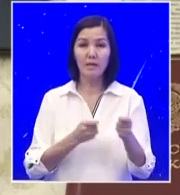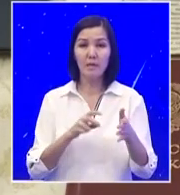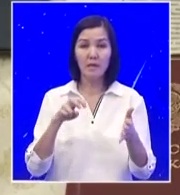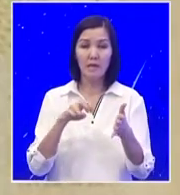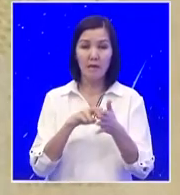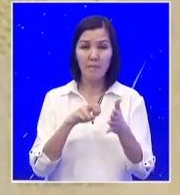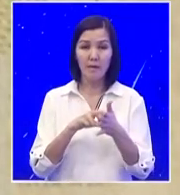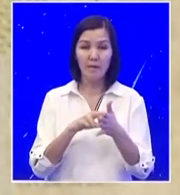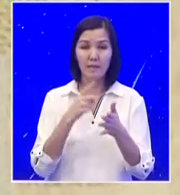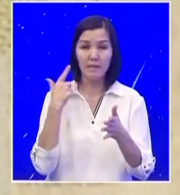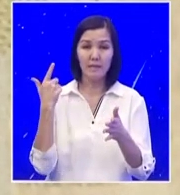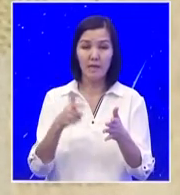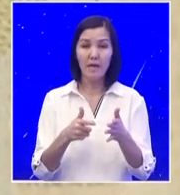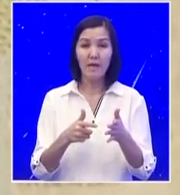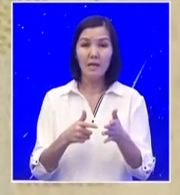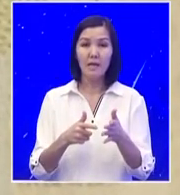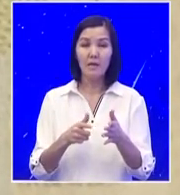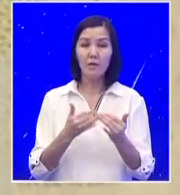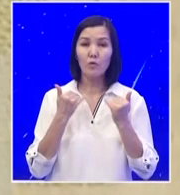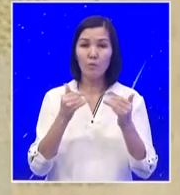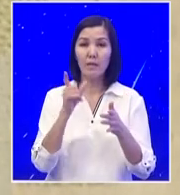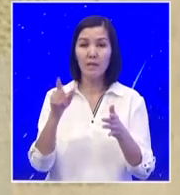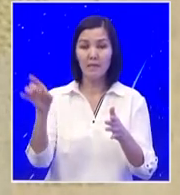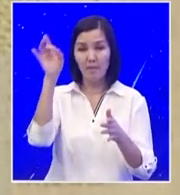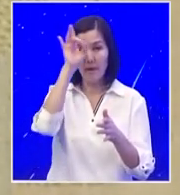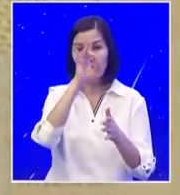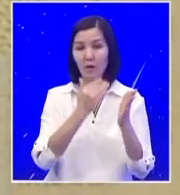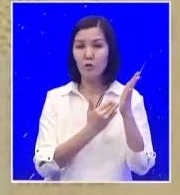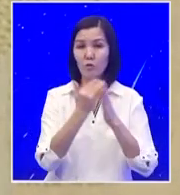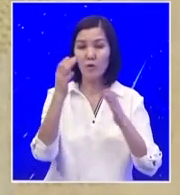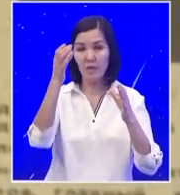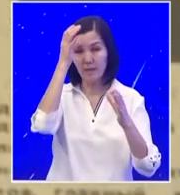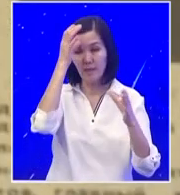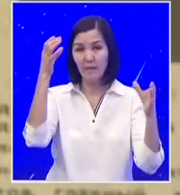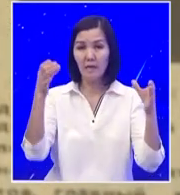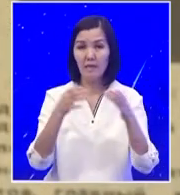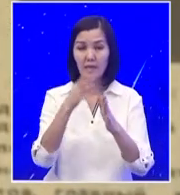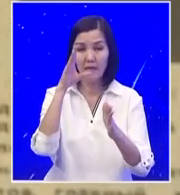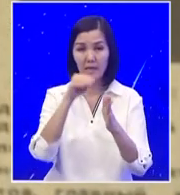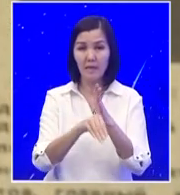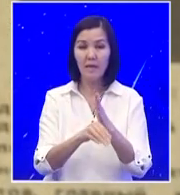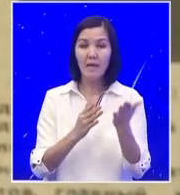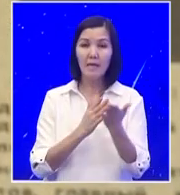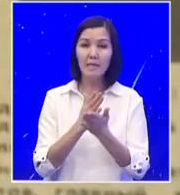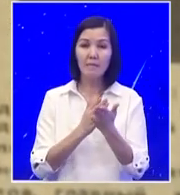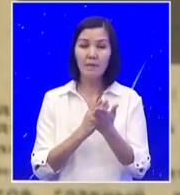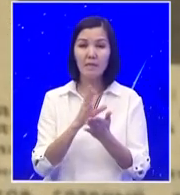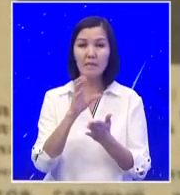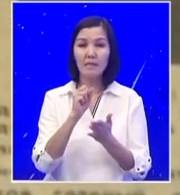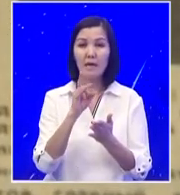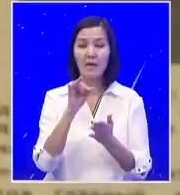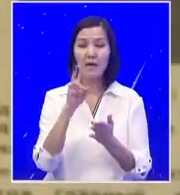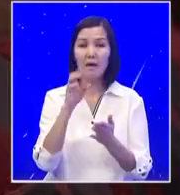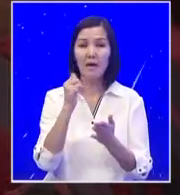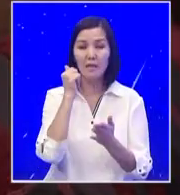грамотасы, Балқаш ауданының құрметті азаматы атағы, жоғарғы санаттағы дәрігер. Бұл қызмет жолында жүрген кездегі Сарахан әжейге